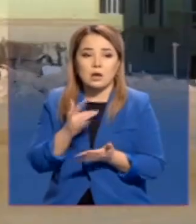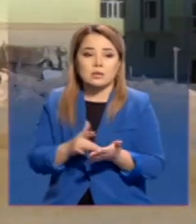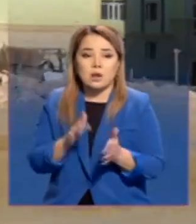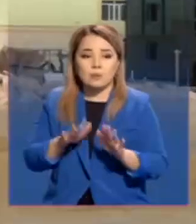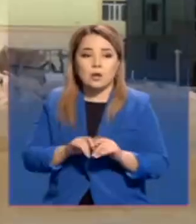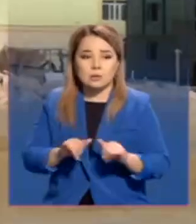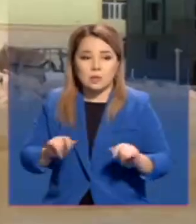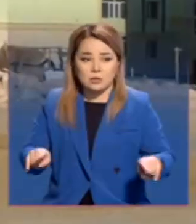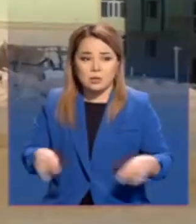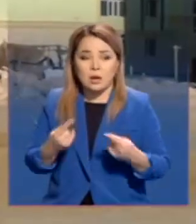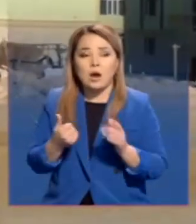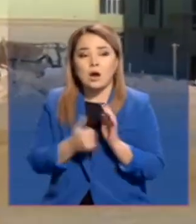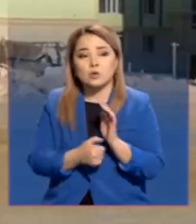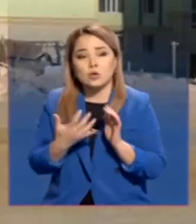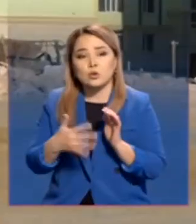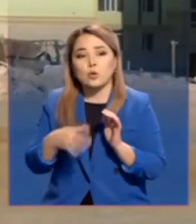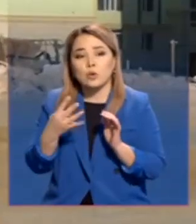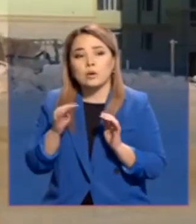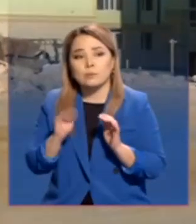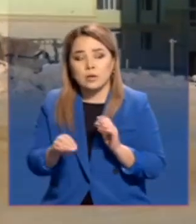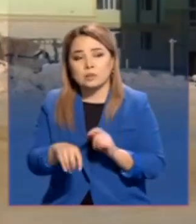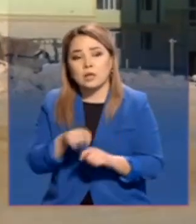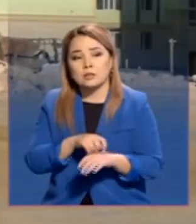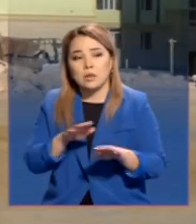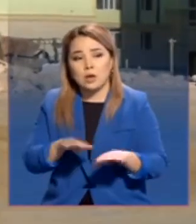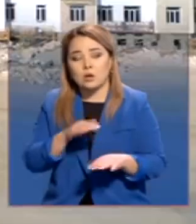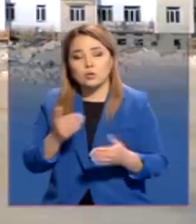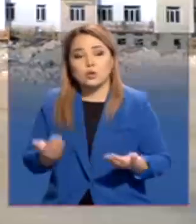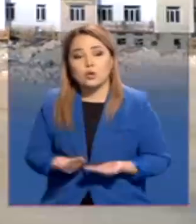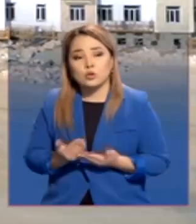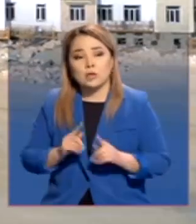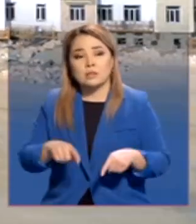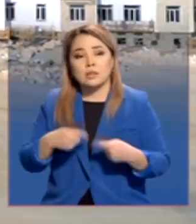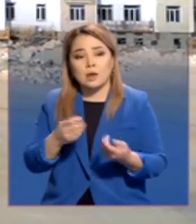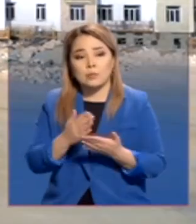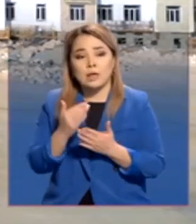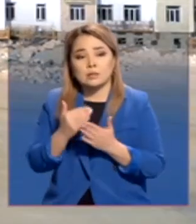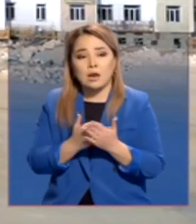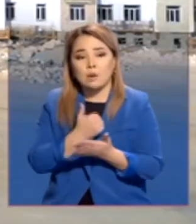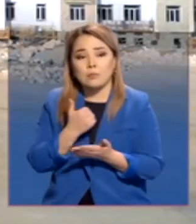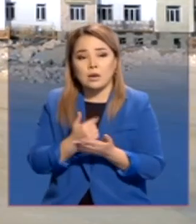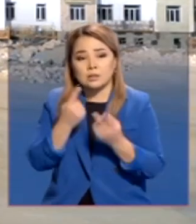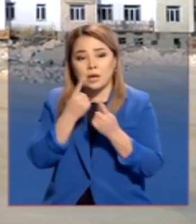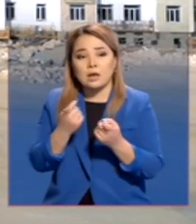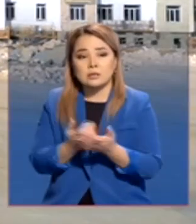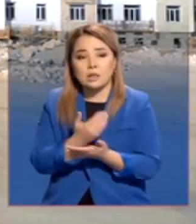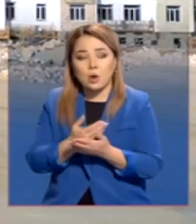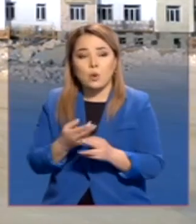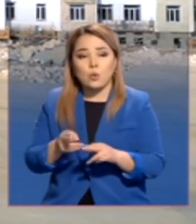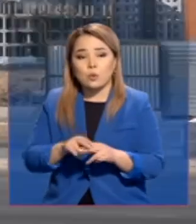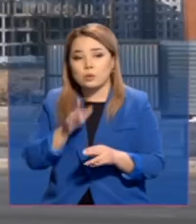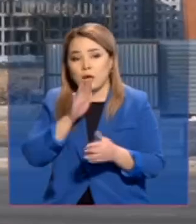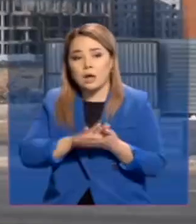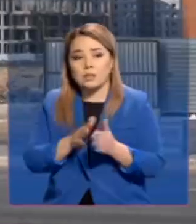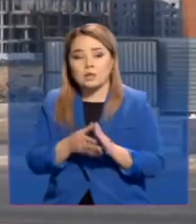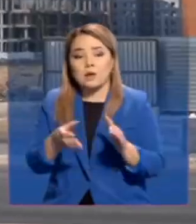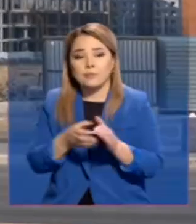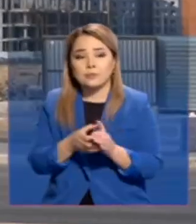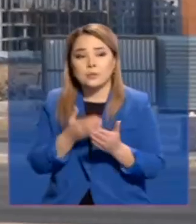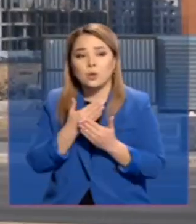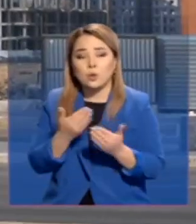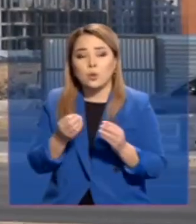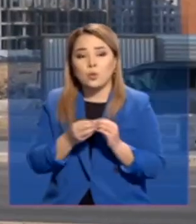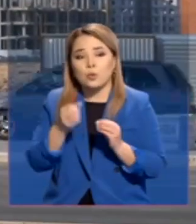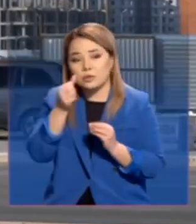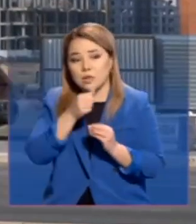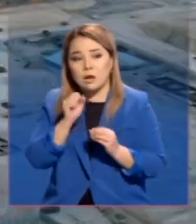көтерді. Былтыр 654 мың шаршы метр тұрғын үй тапсырылған. Статистика басқармасының мәліметінше осы уақыт аралығында, яғни соңғы 10